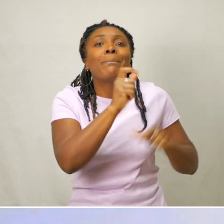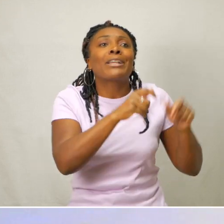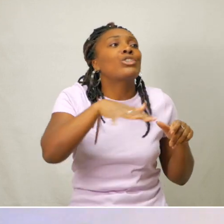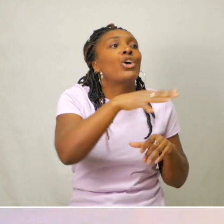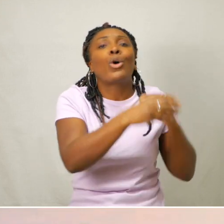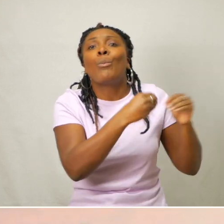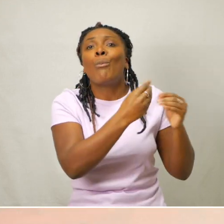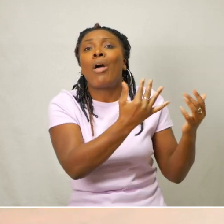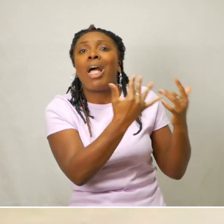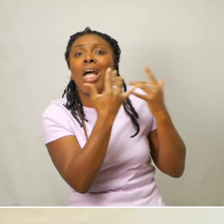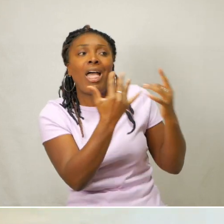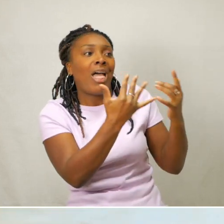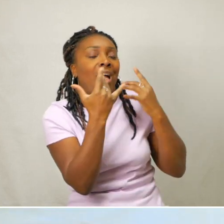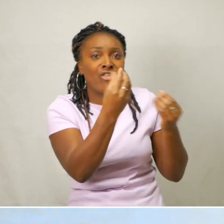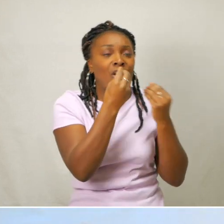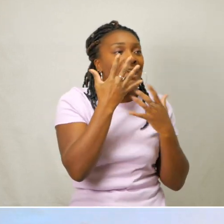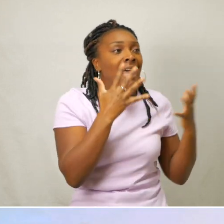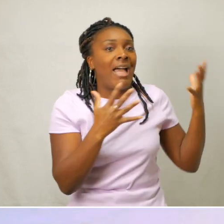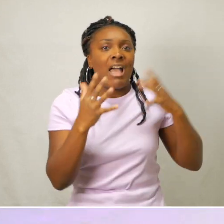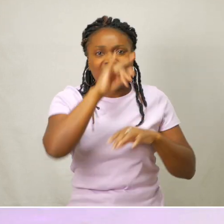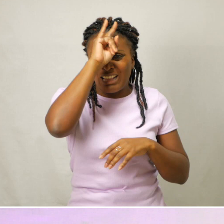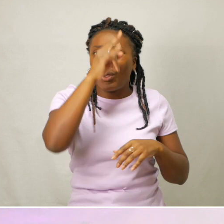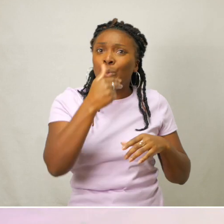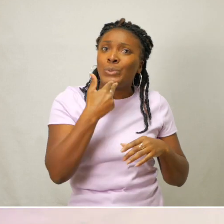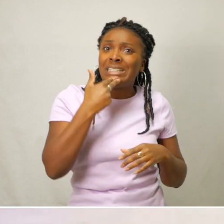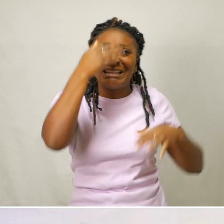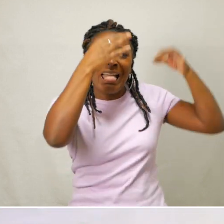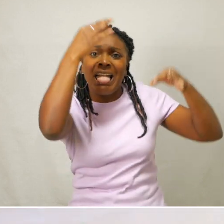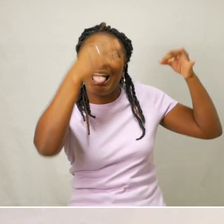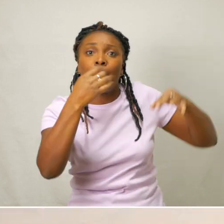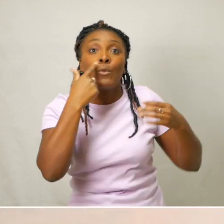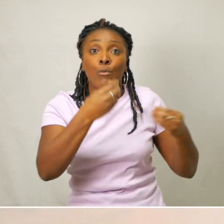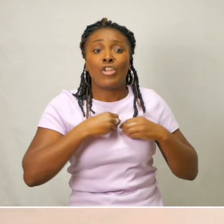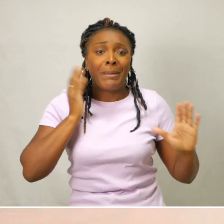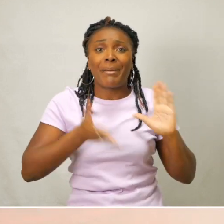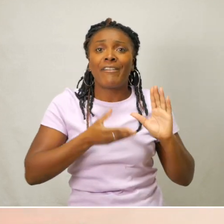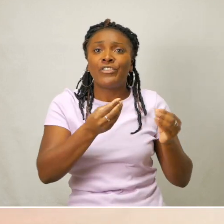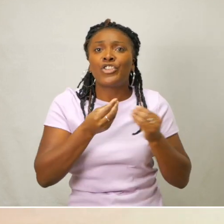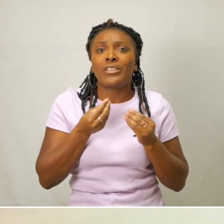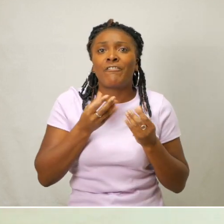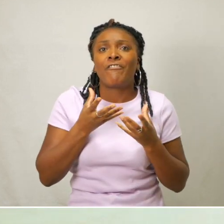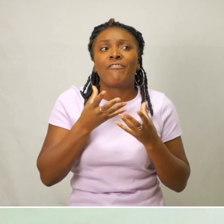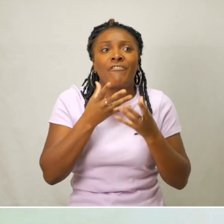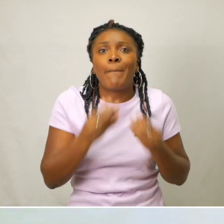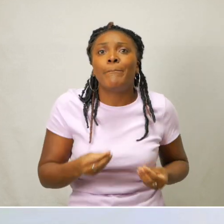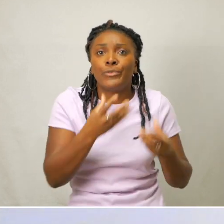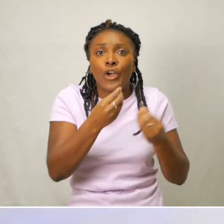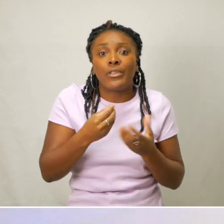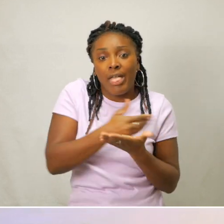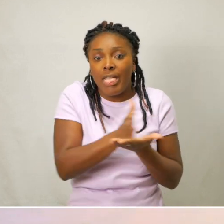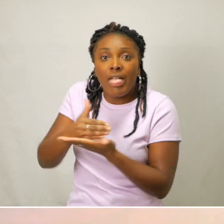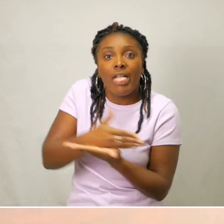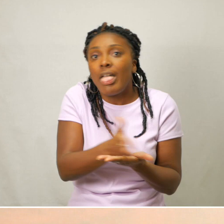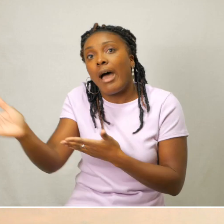emmêler et empiétrer par des choses que l'adversaire va utiliser parce que ça va être des points de faiblesse chez toi pour te faire dévier de la course.